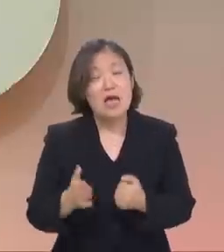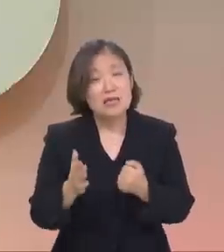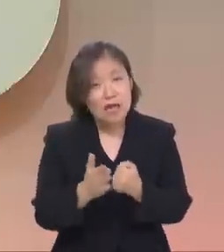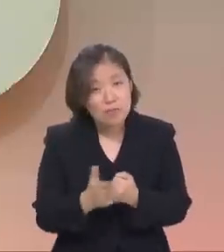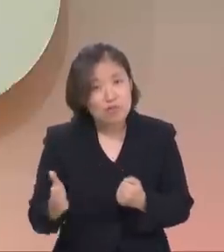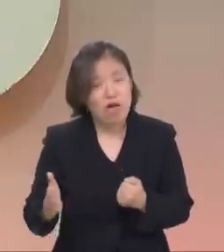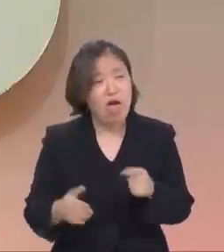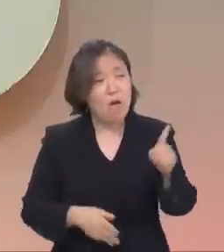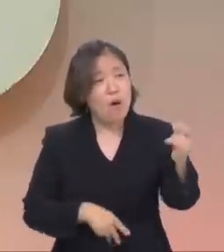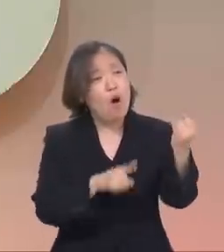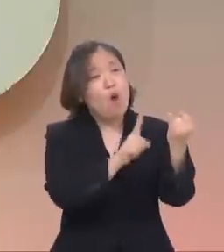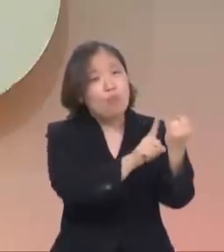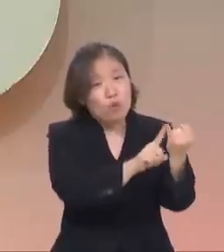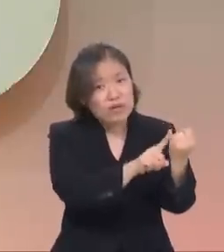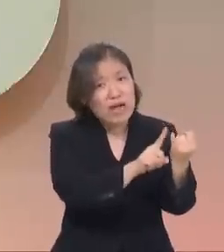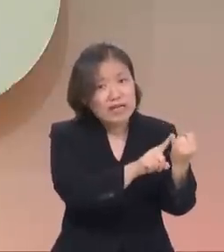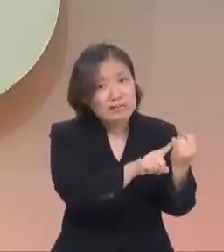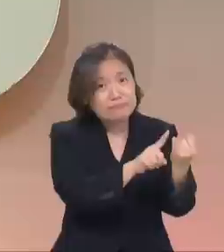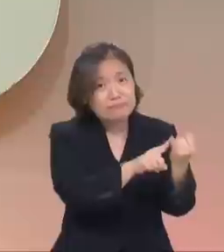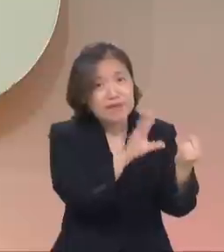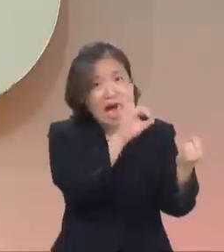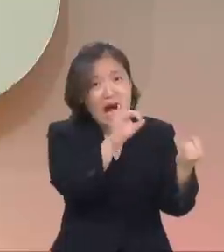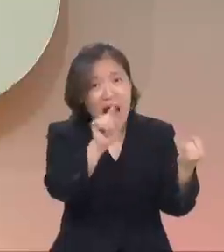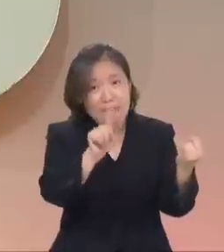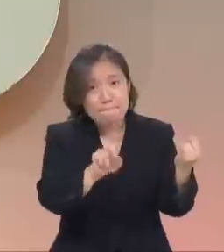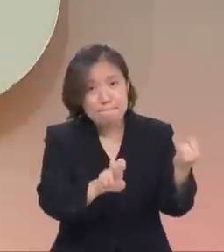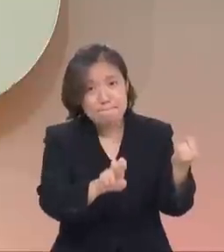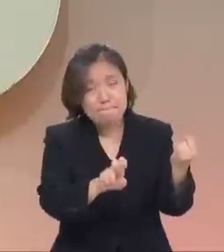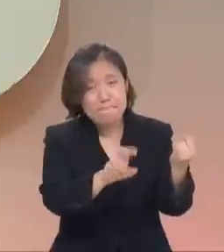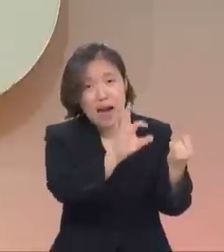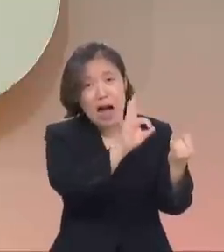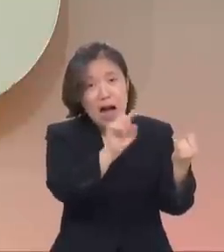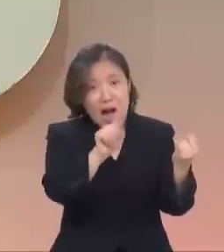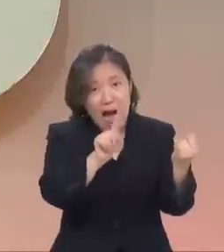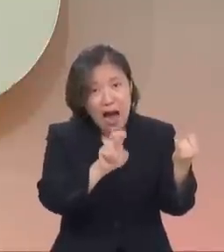보살님이 가지고 있는 그 암세포가